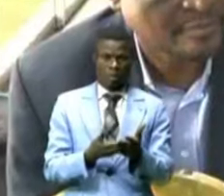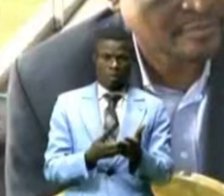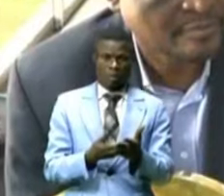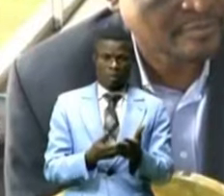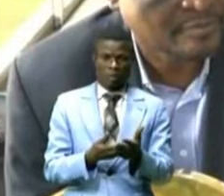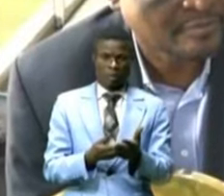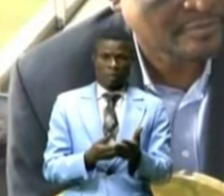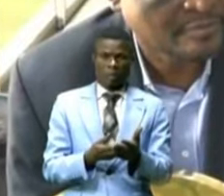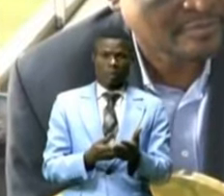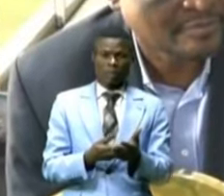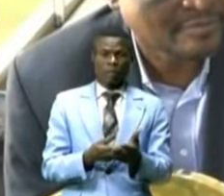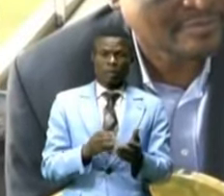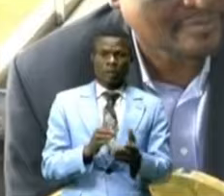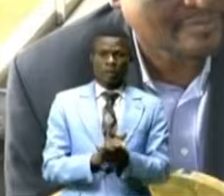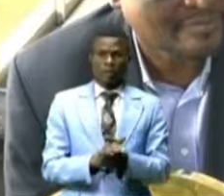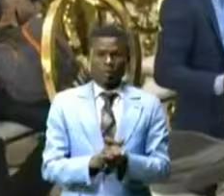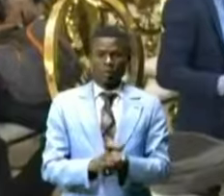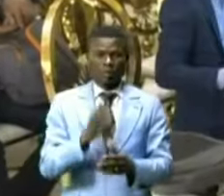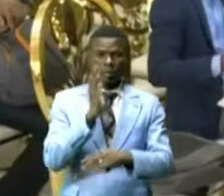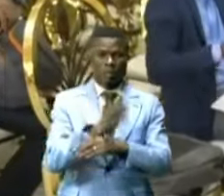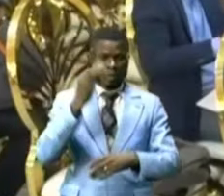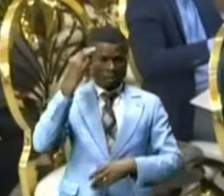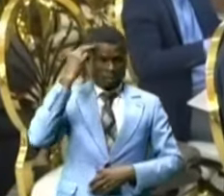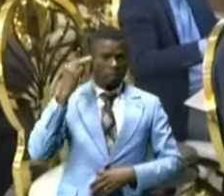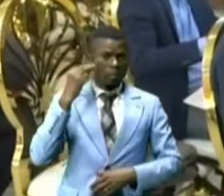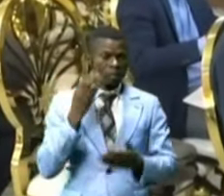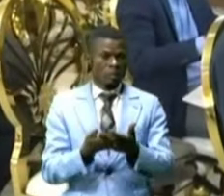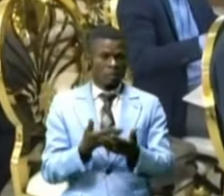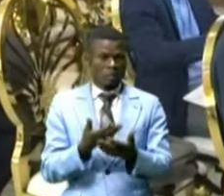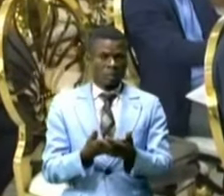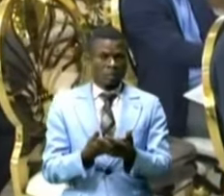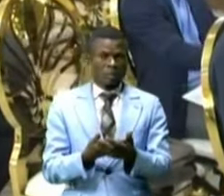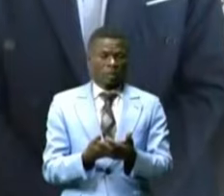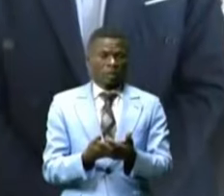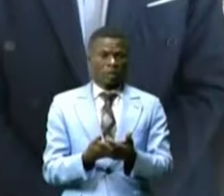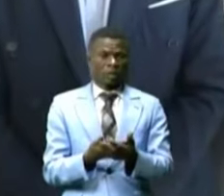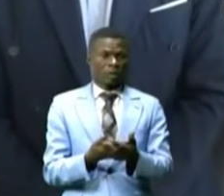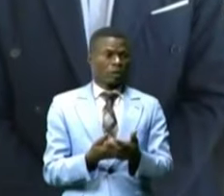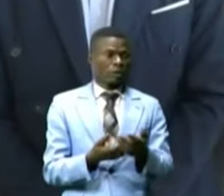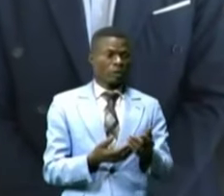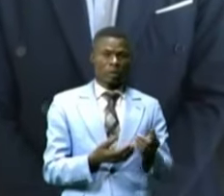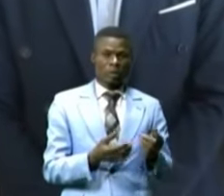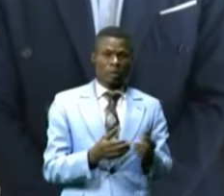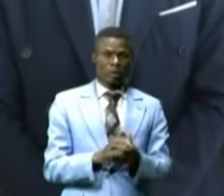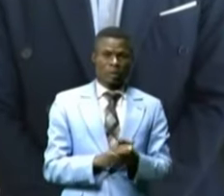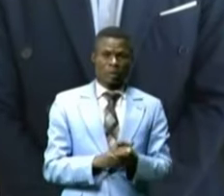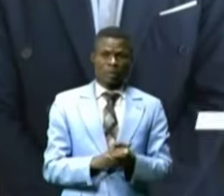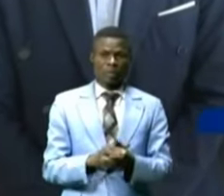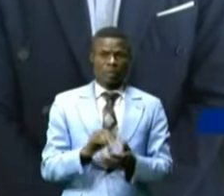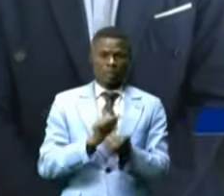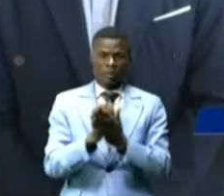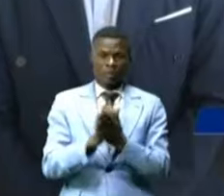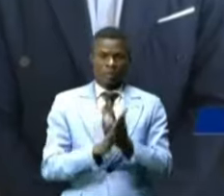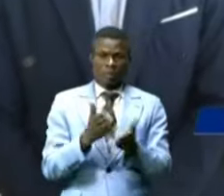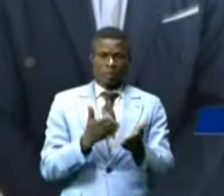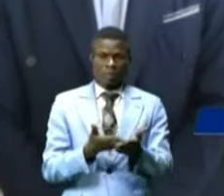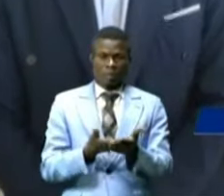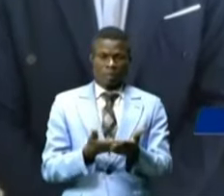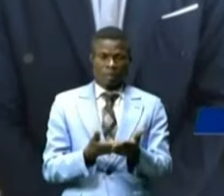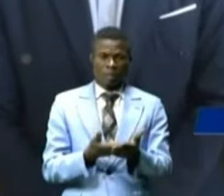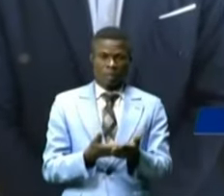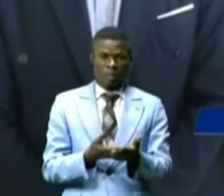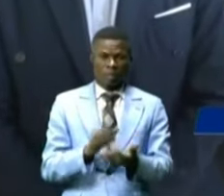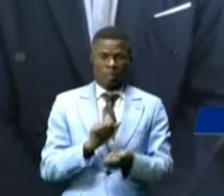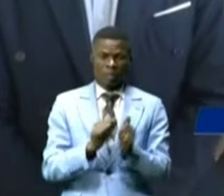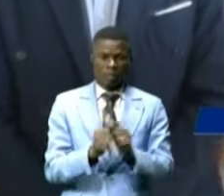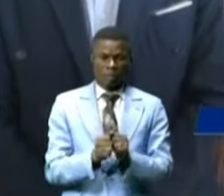119e réunion du Conseil des ministres, tenue par le président de la République, qui a insisté sur la transparence et